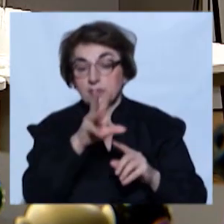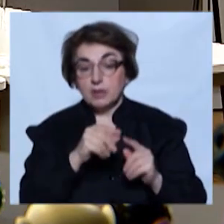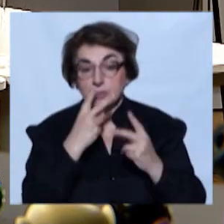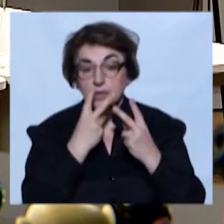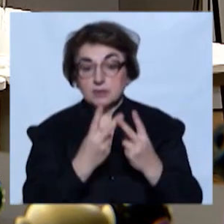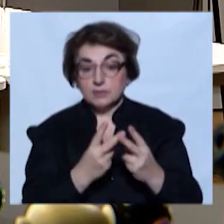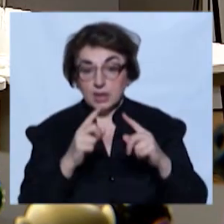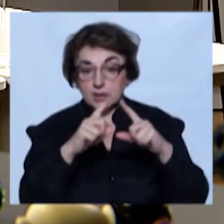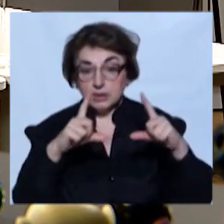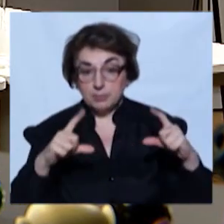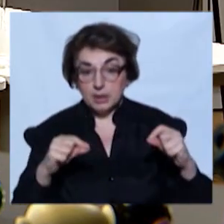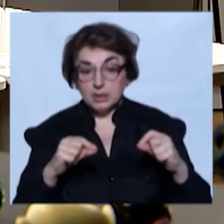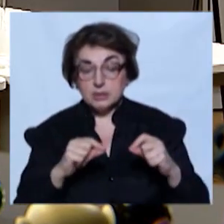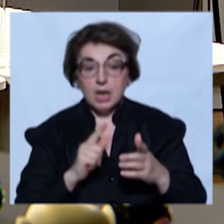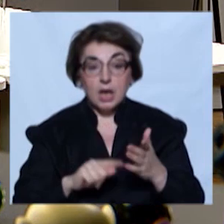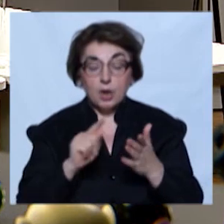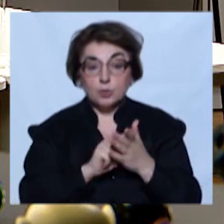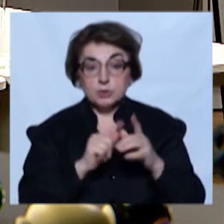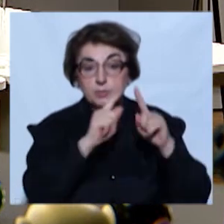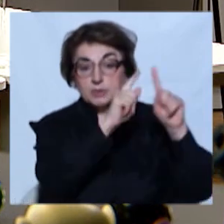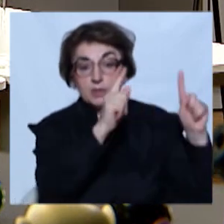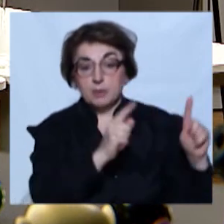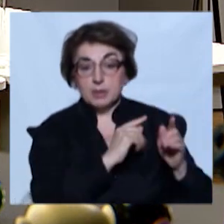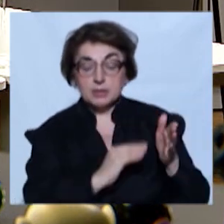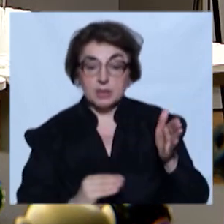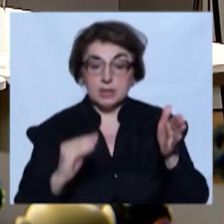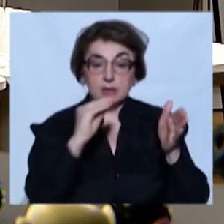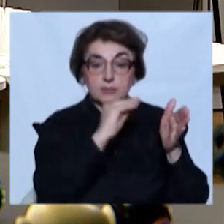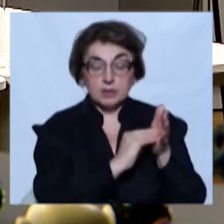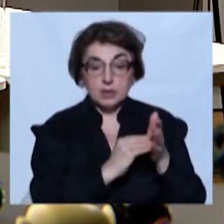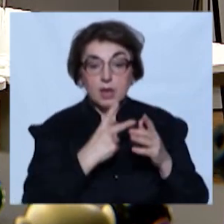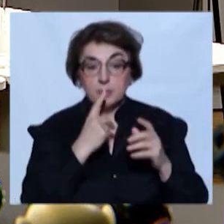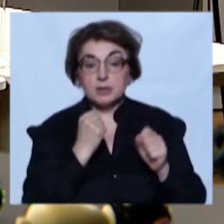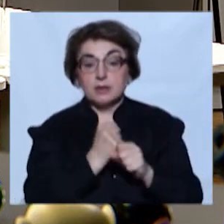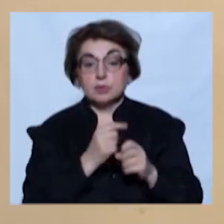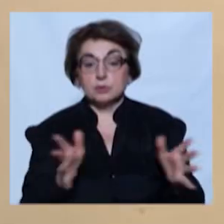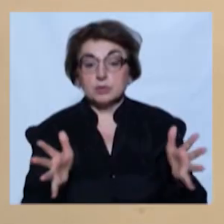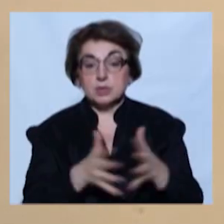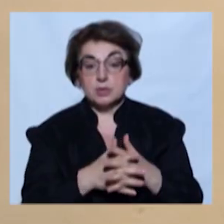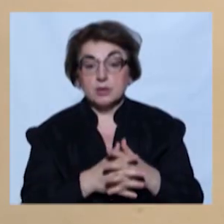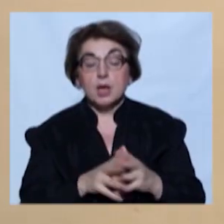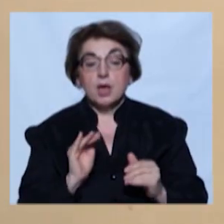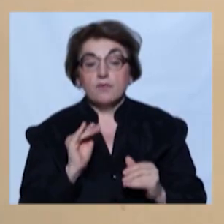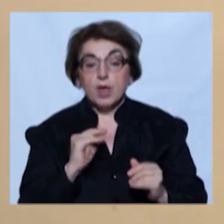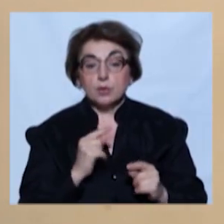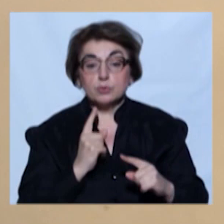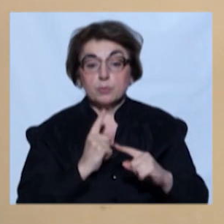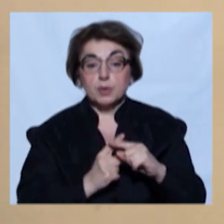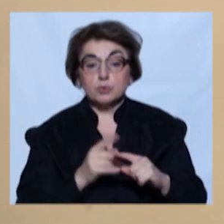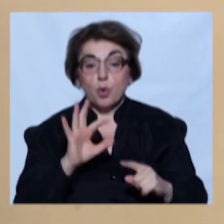ფორმულირებას დაფაზე, ბარათს უყურეთ და მოდი დავწეროთ ეს რეაქციაც. ფერუმს პლუს